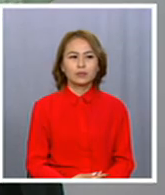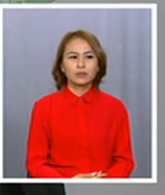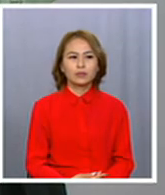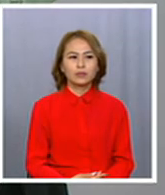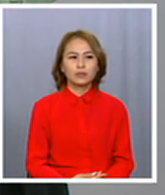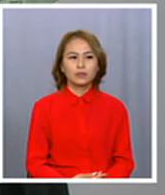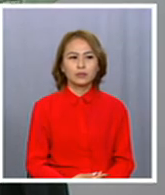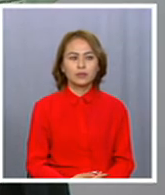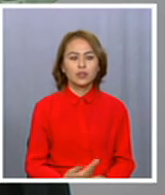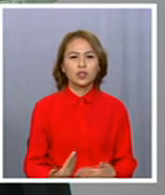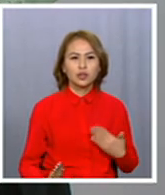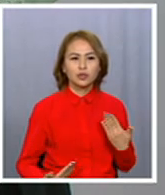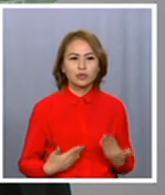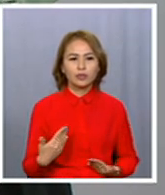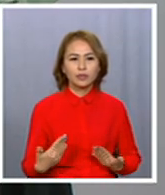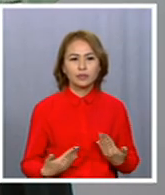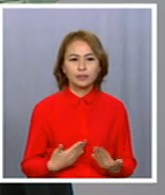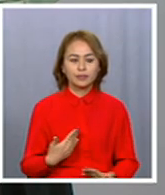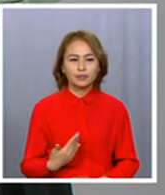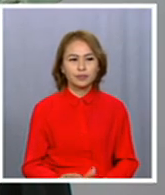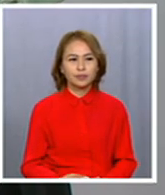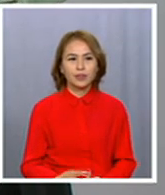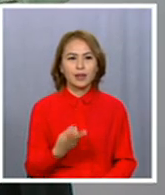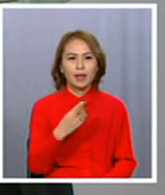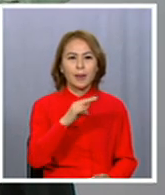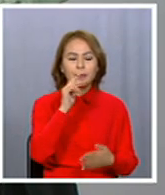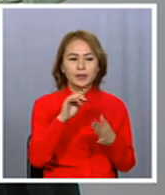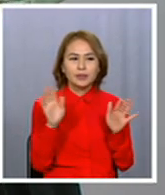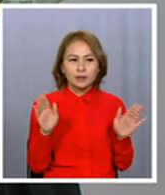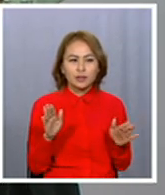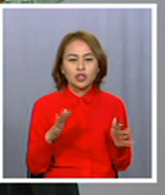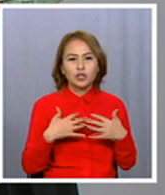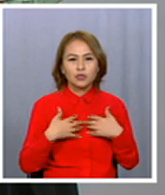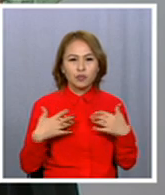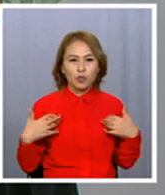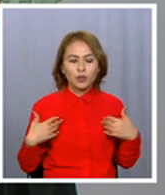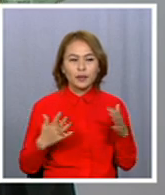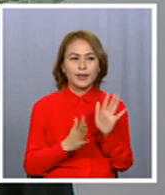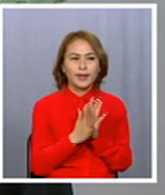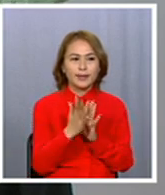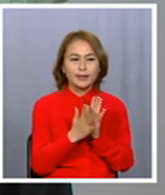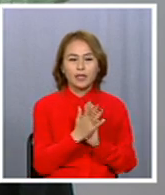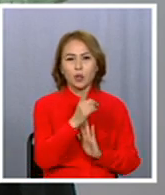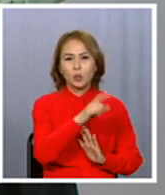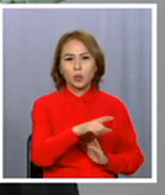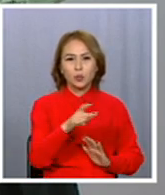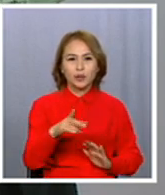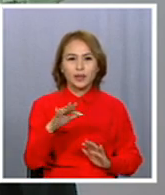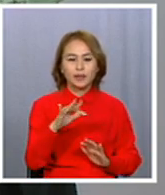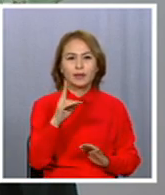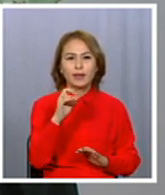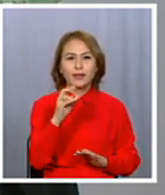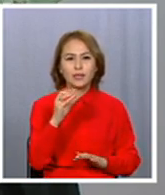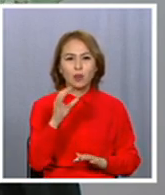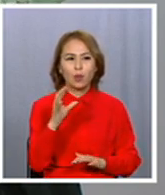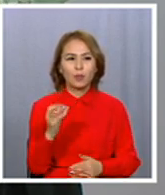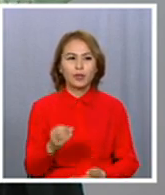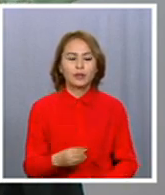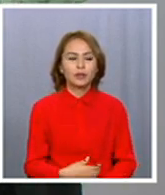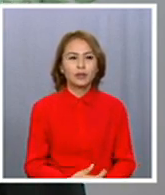Конечно же, для всего живого. Для птиц, животных, растений, людей и насекомых.